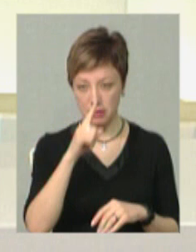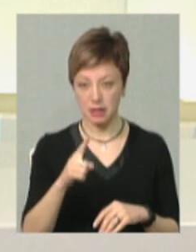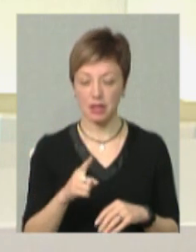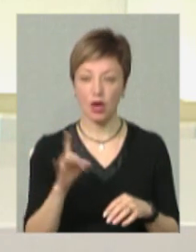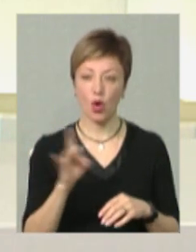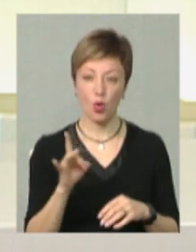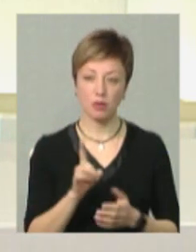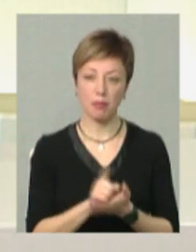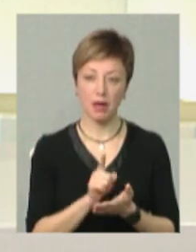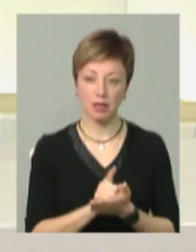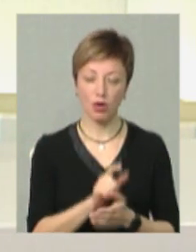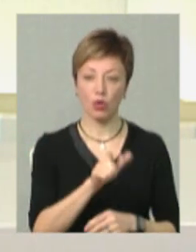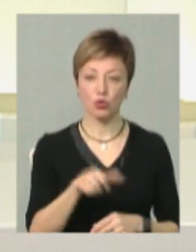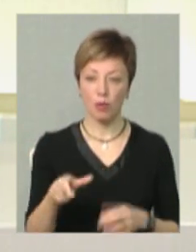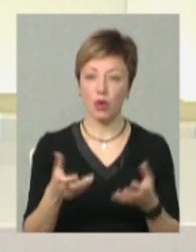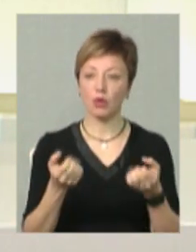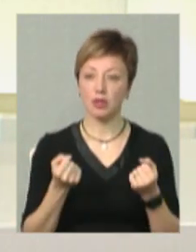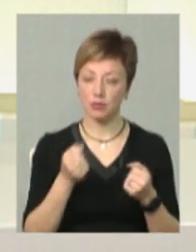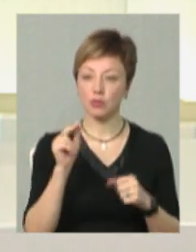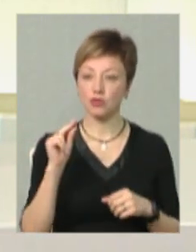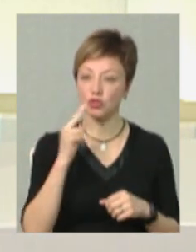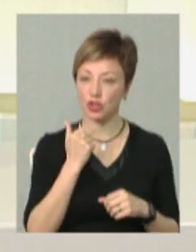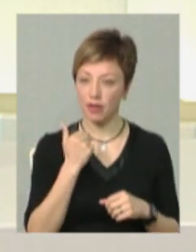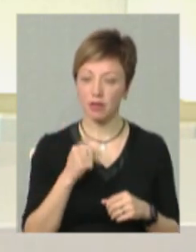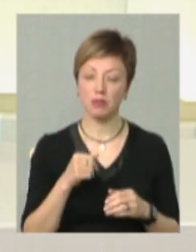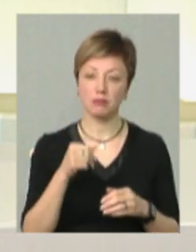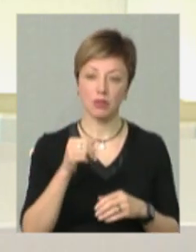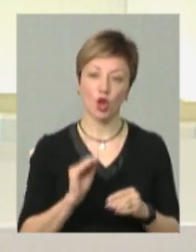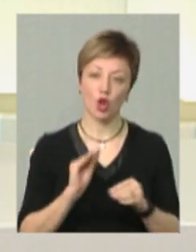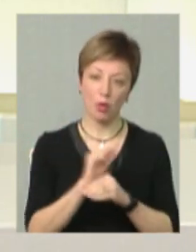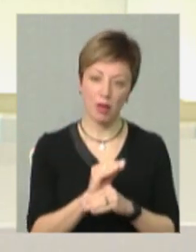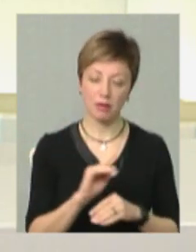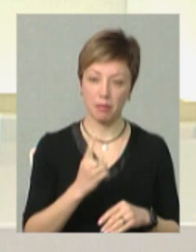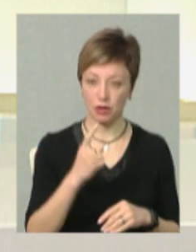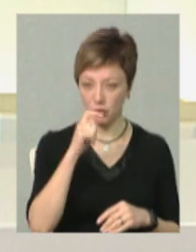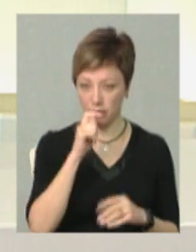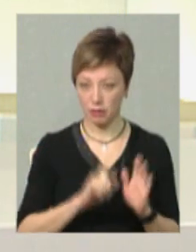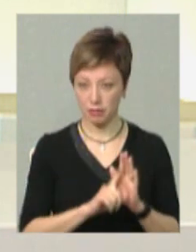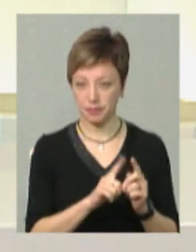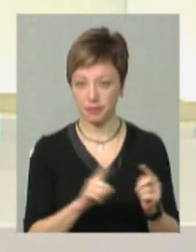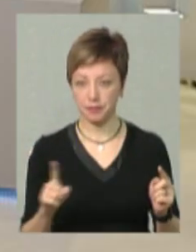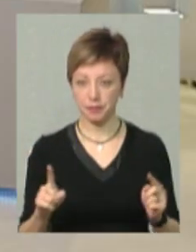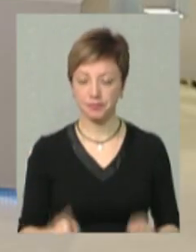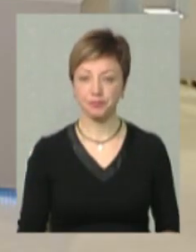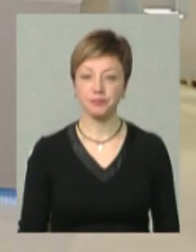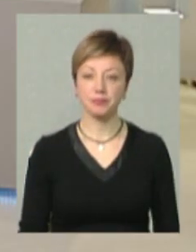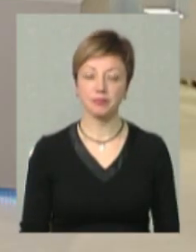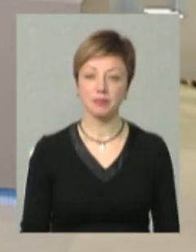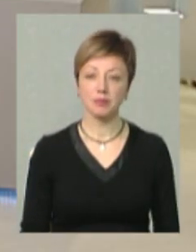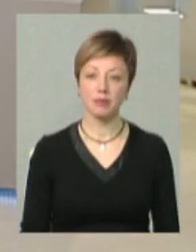перерахований розмір пенсії особи отримали в червні місяці з доплатою від 1 квітня. А ті,